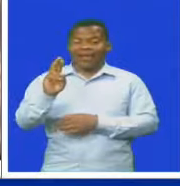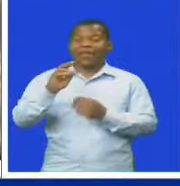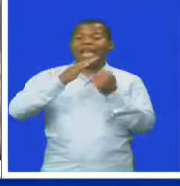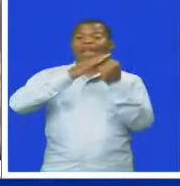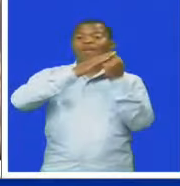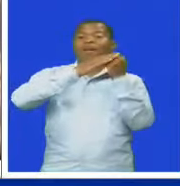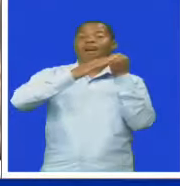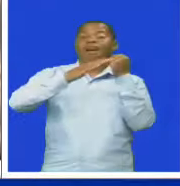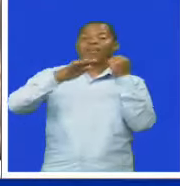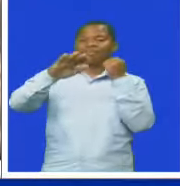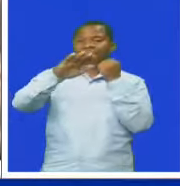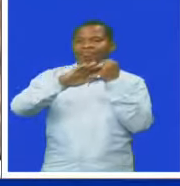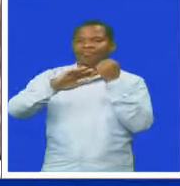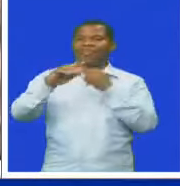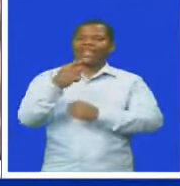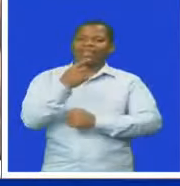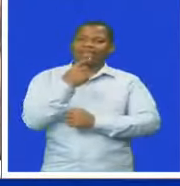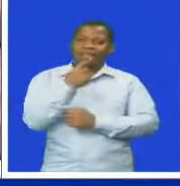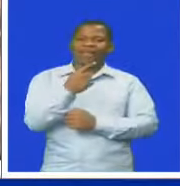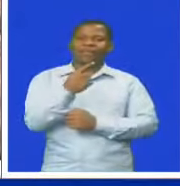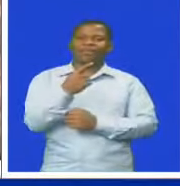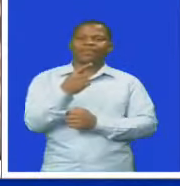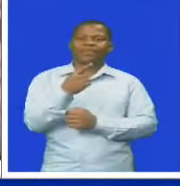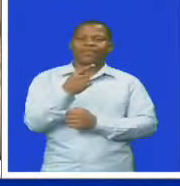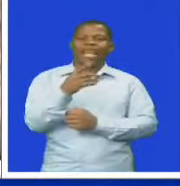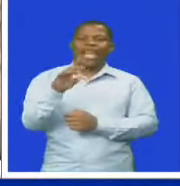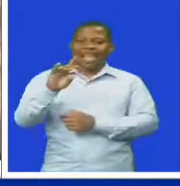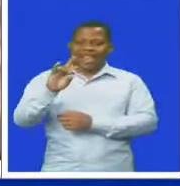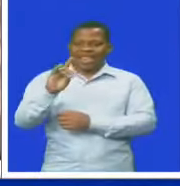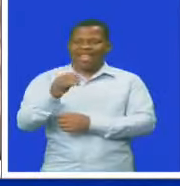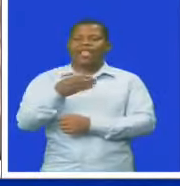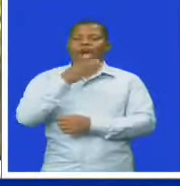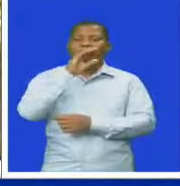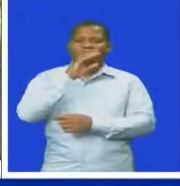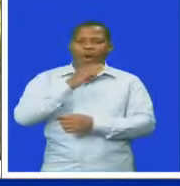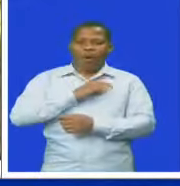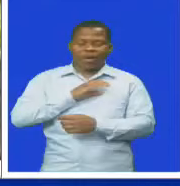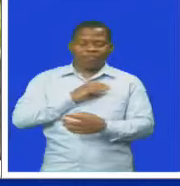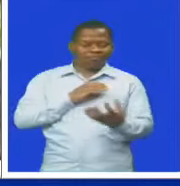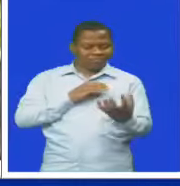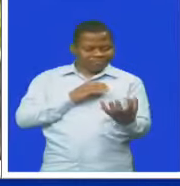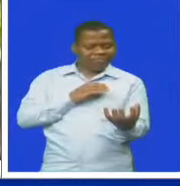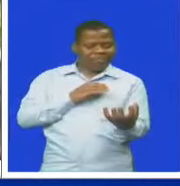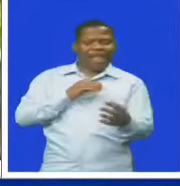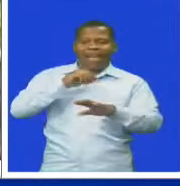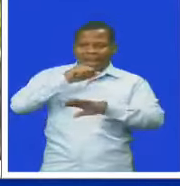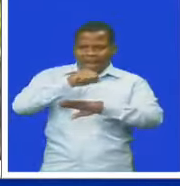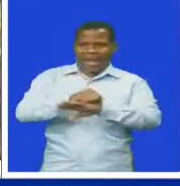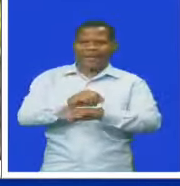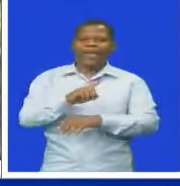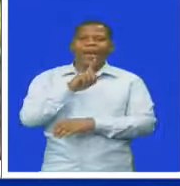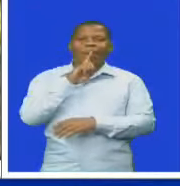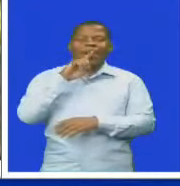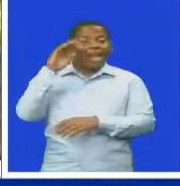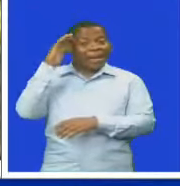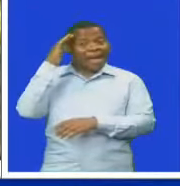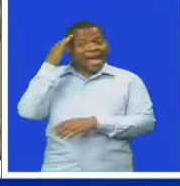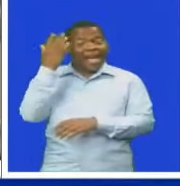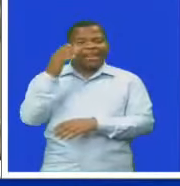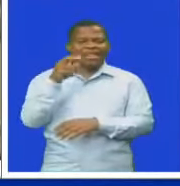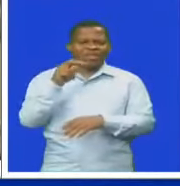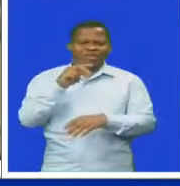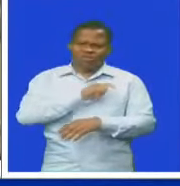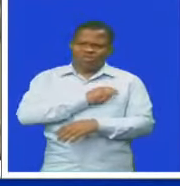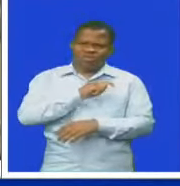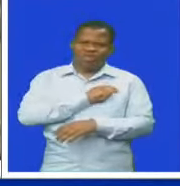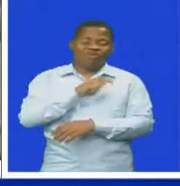nato tiyawadzinga emandi labafuyi bakhulume loku bacucisana nebetindzaba talomsakado Ngisicabanga nje